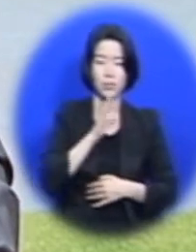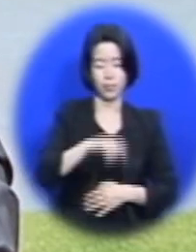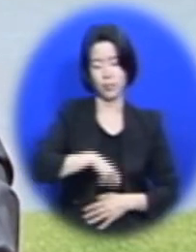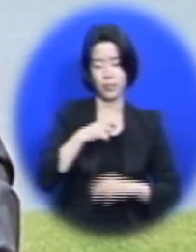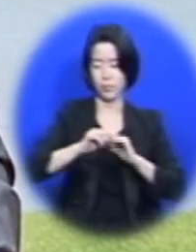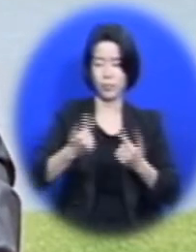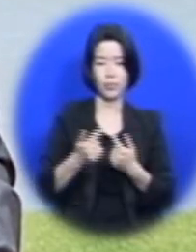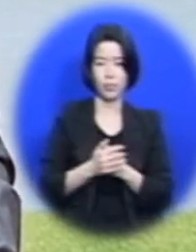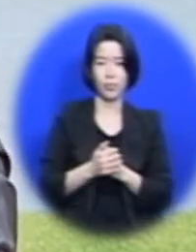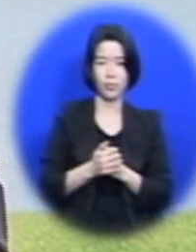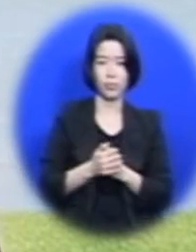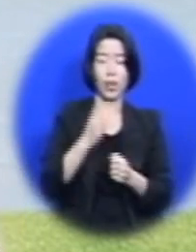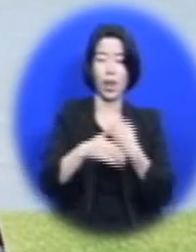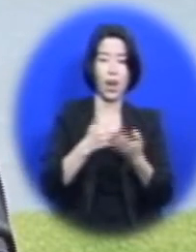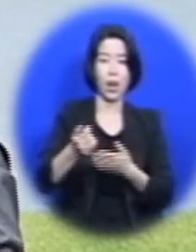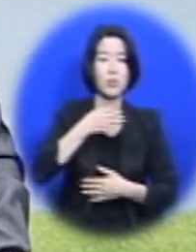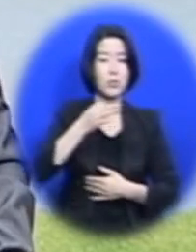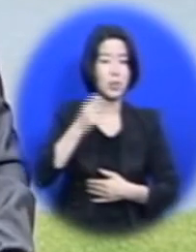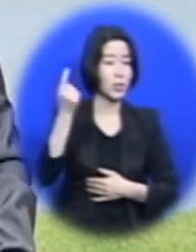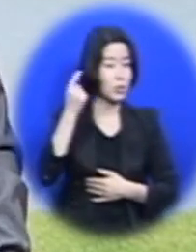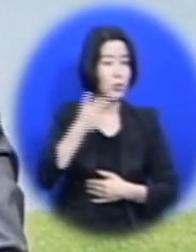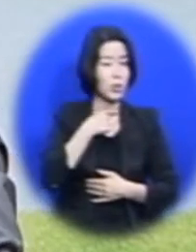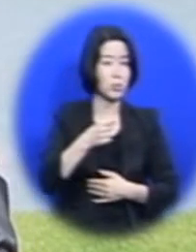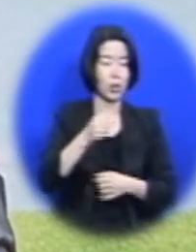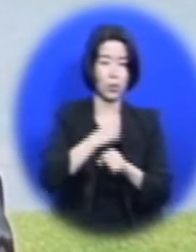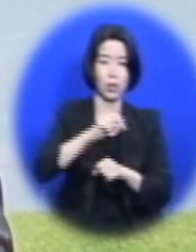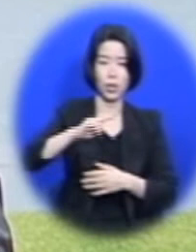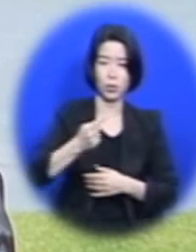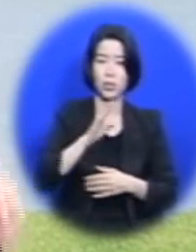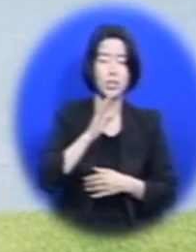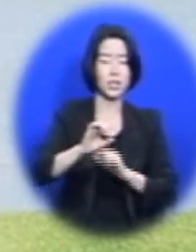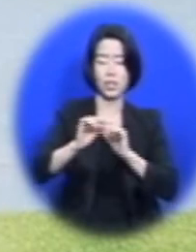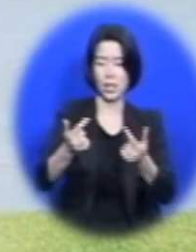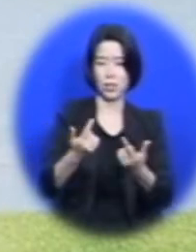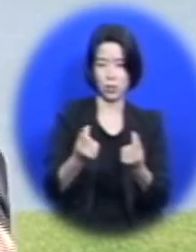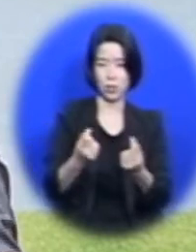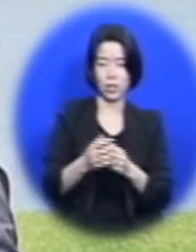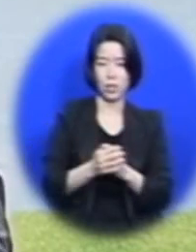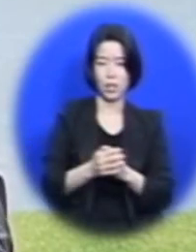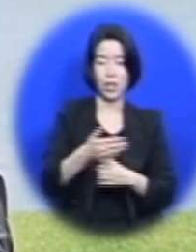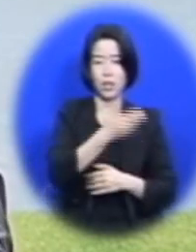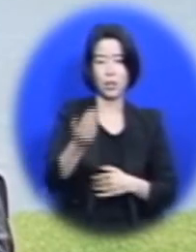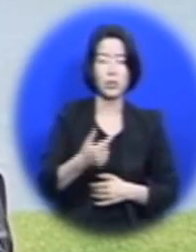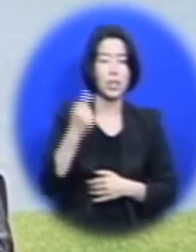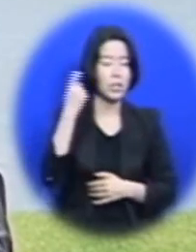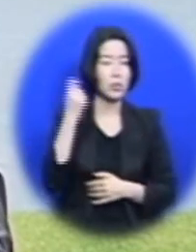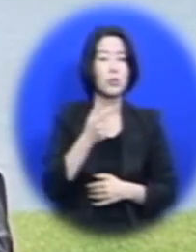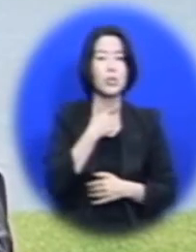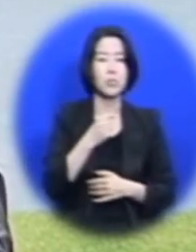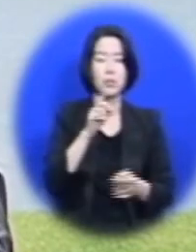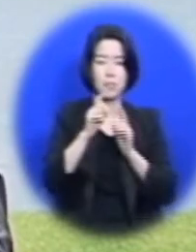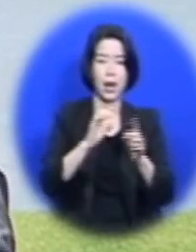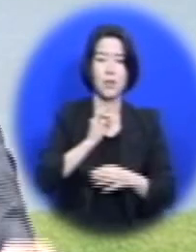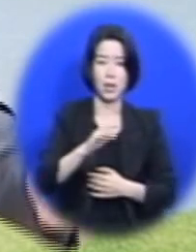않아요. 하나님의 음성을 듣고 싶다고 하면서도 실제로는 아닙니다. 여러분이 듣고 싶은 말씀만 듣고 싶어 하는